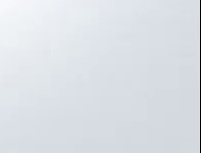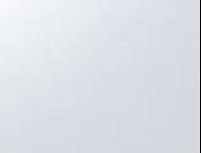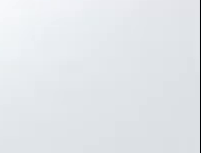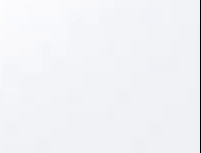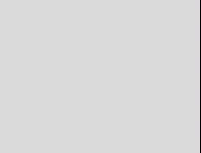bu